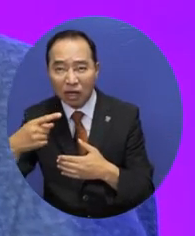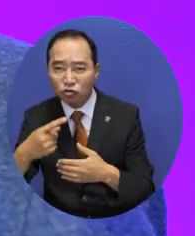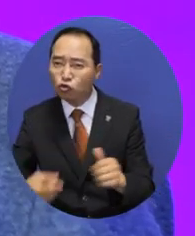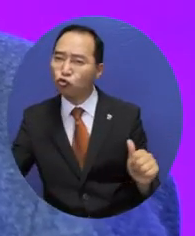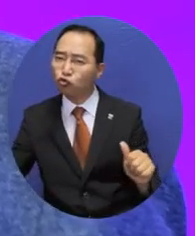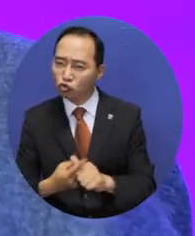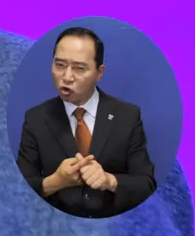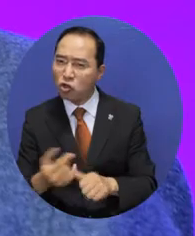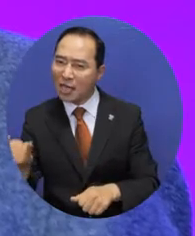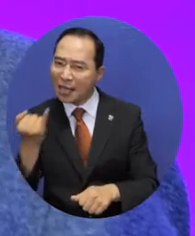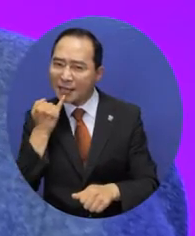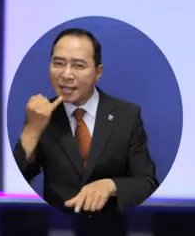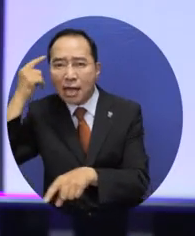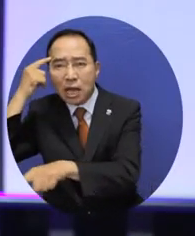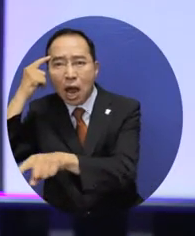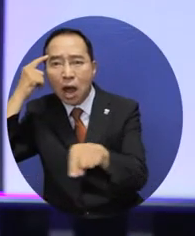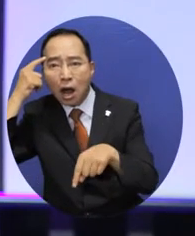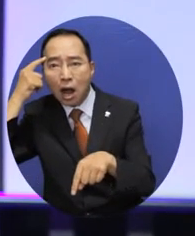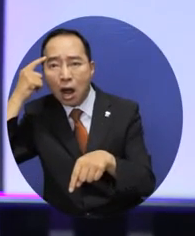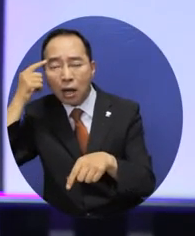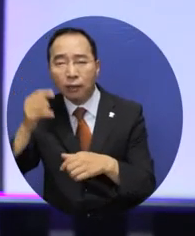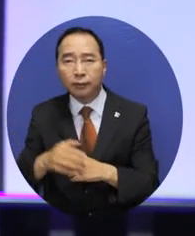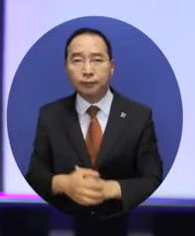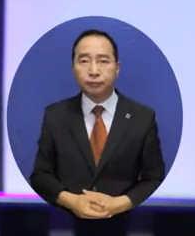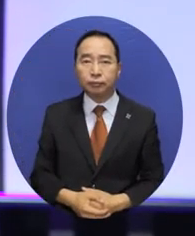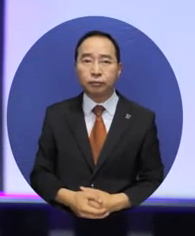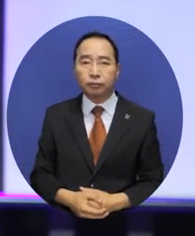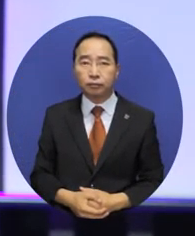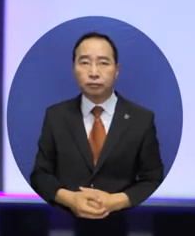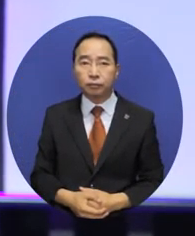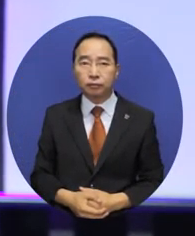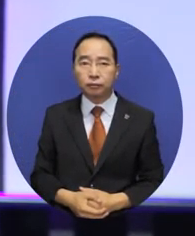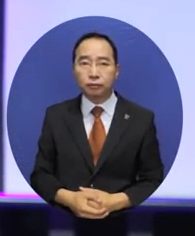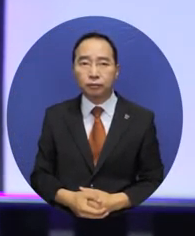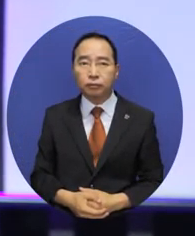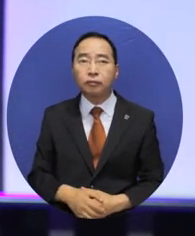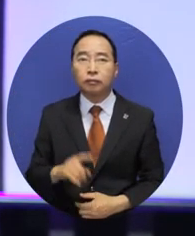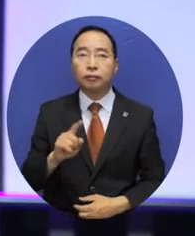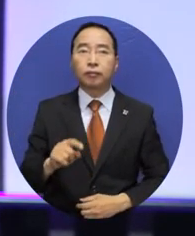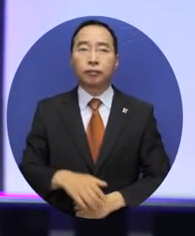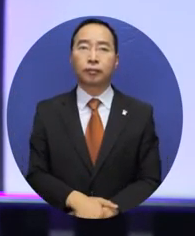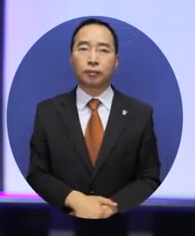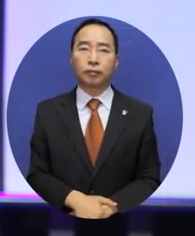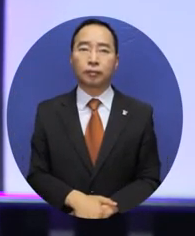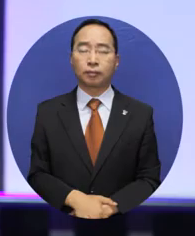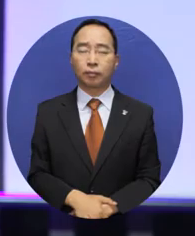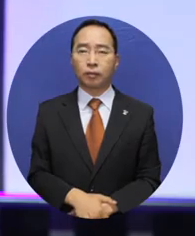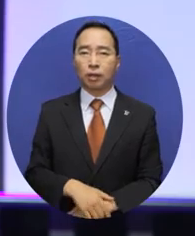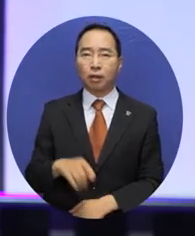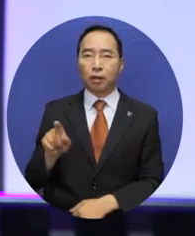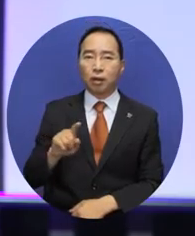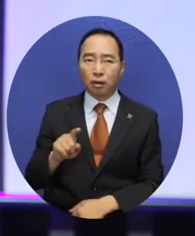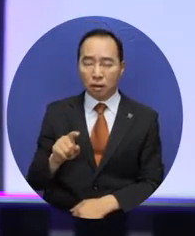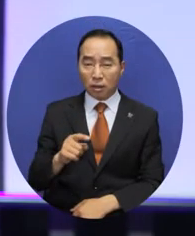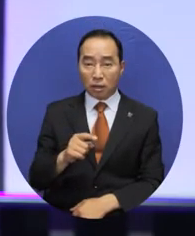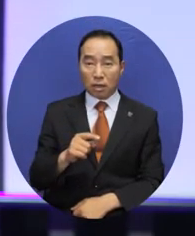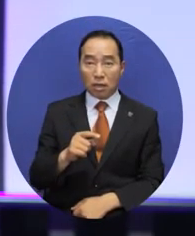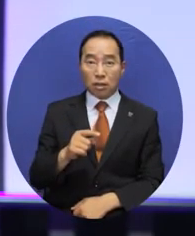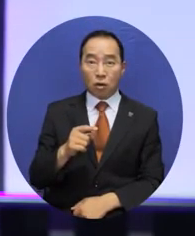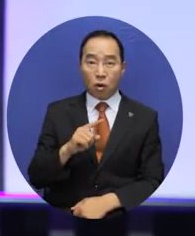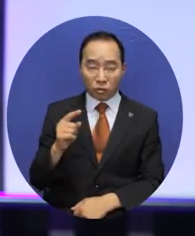좋은 존재가 됩니다. 백인 어린이는 때리지도 못하는 신부가, 마야족이나 잉카족의 어린이는